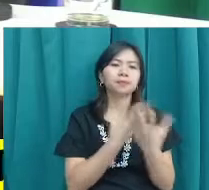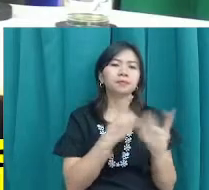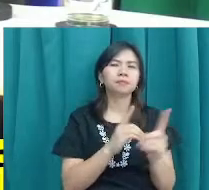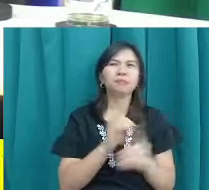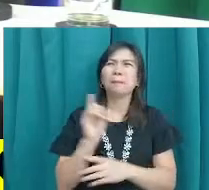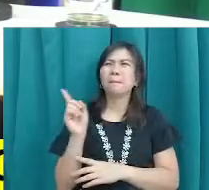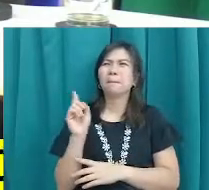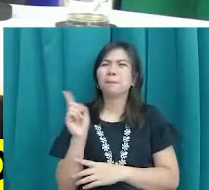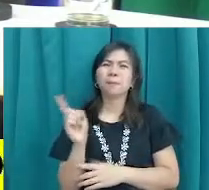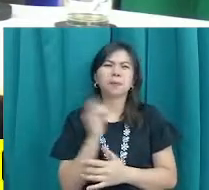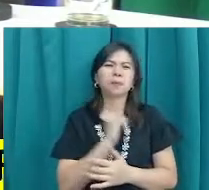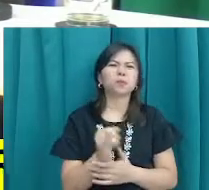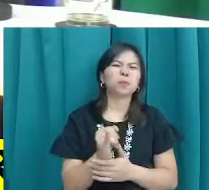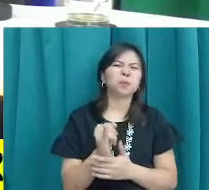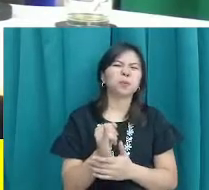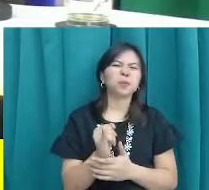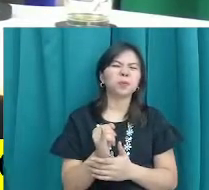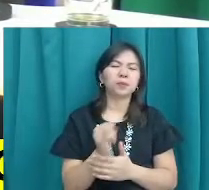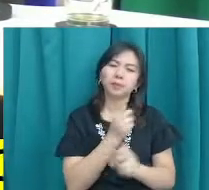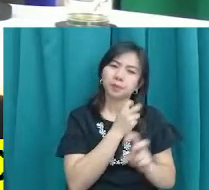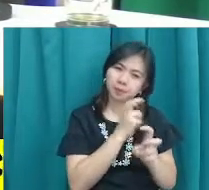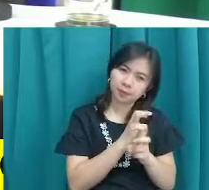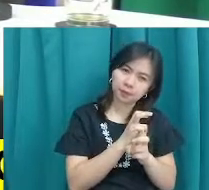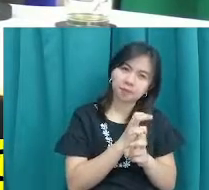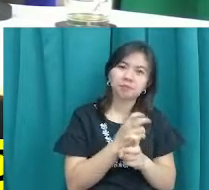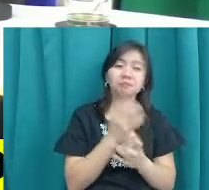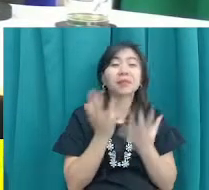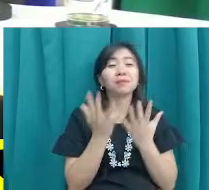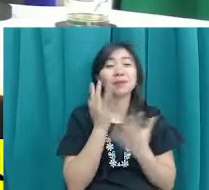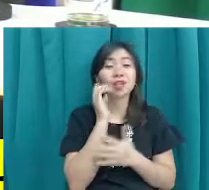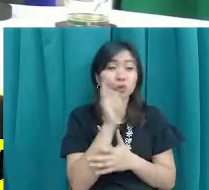nito, baka isa ka sa maging katulad ng nagsalita dito.